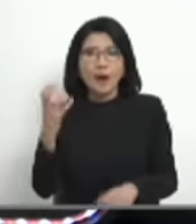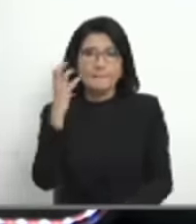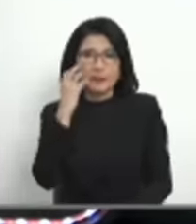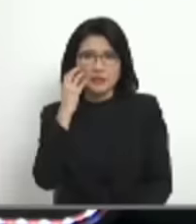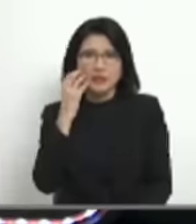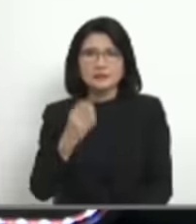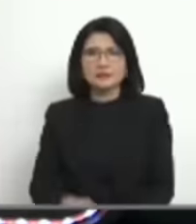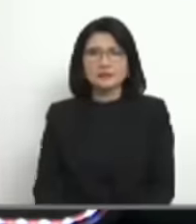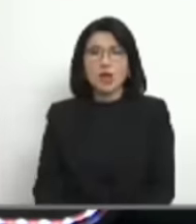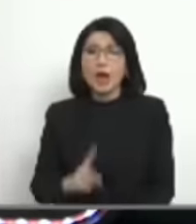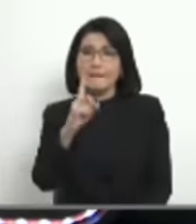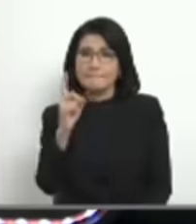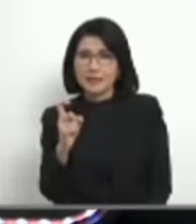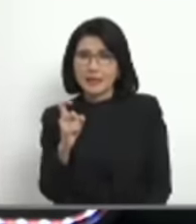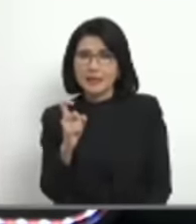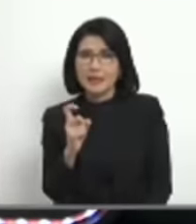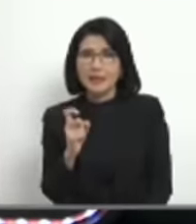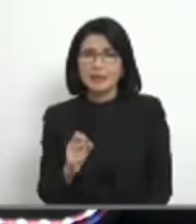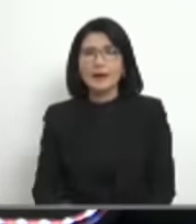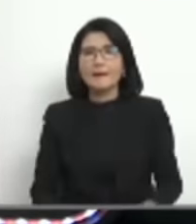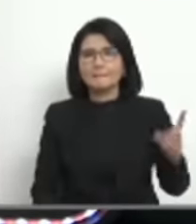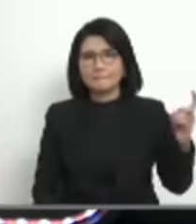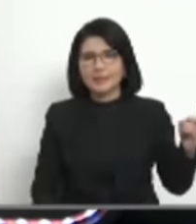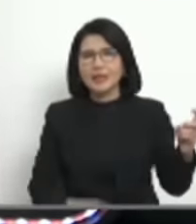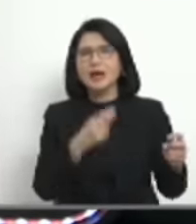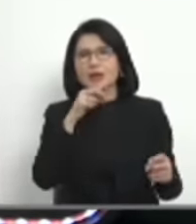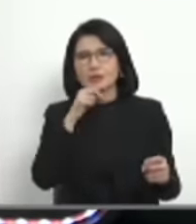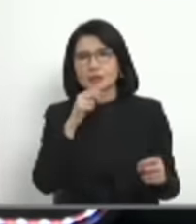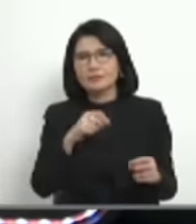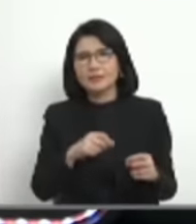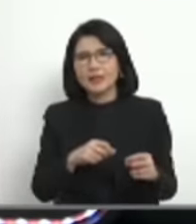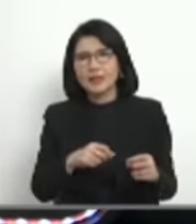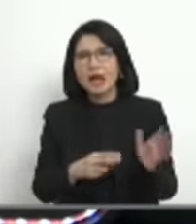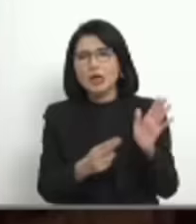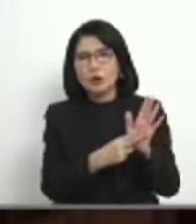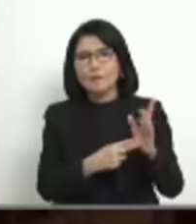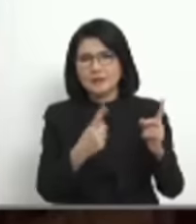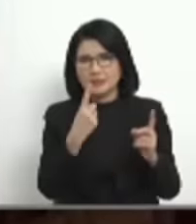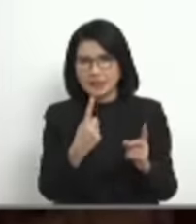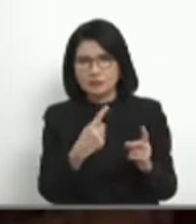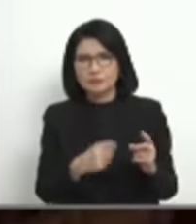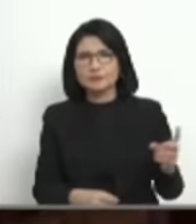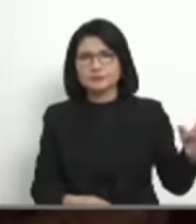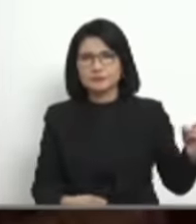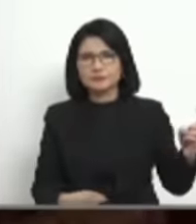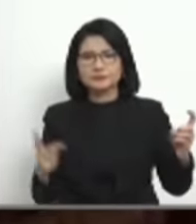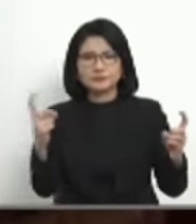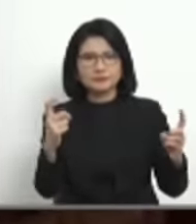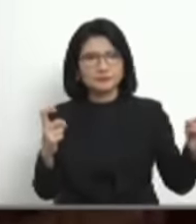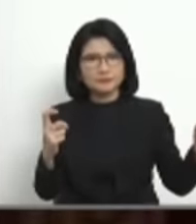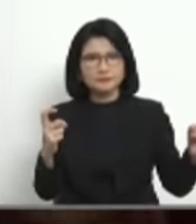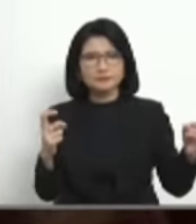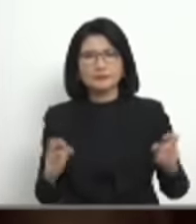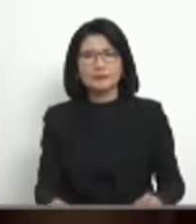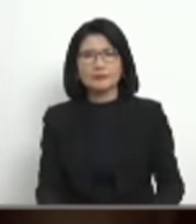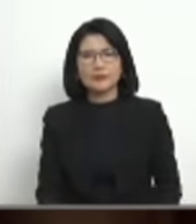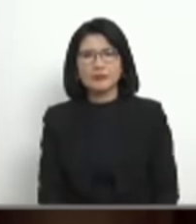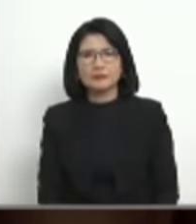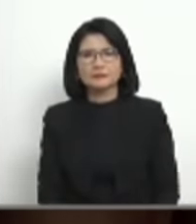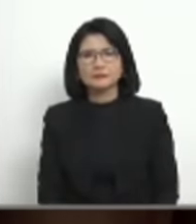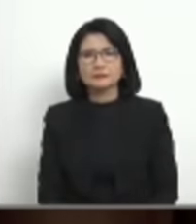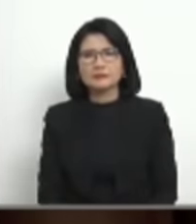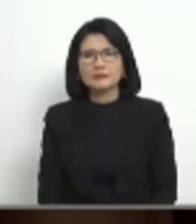persilakan untuk bertanya kepada calon Presiden nomor urut S bapak B Wedan waktu Bapak 1 menit dimulai saat Bapak berbicara ee